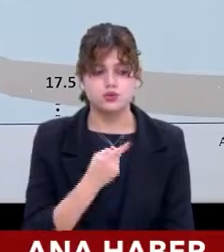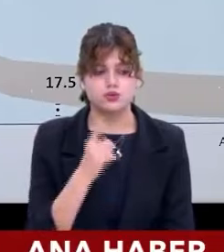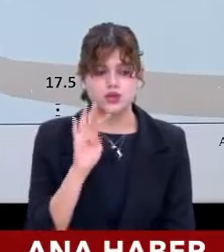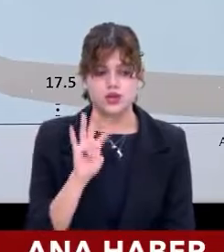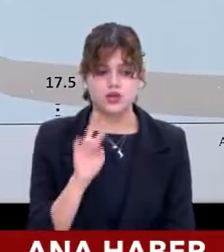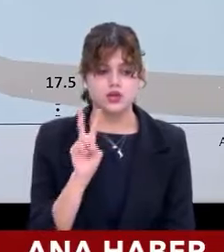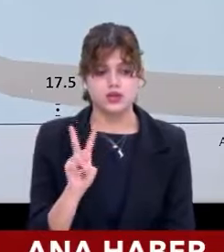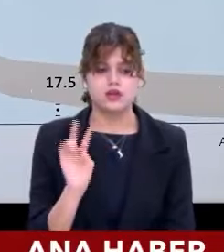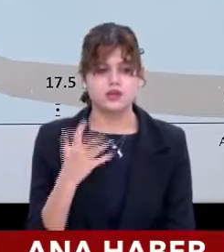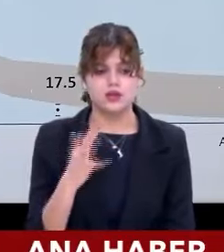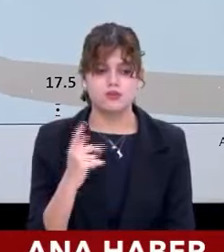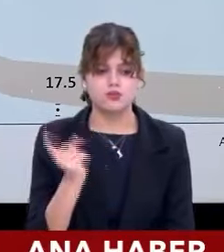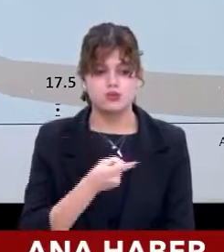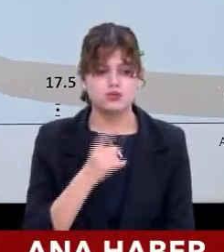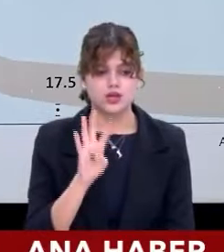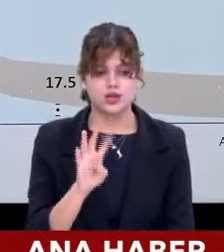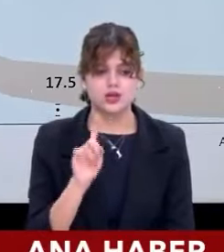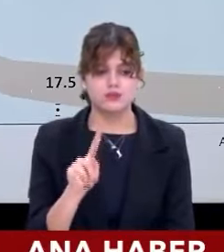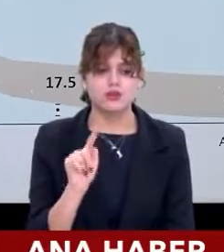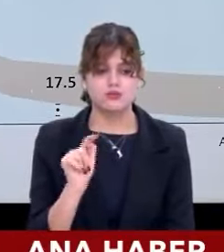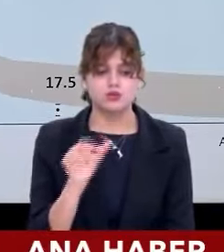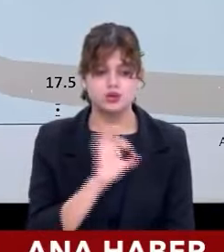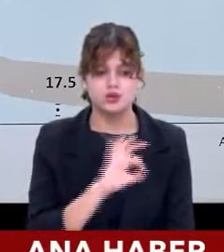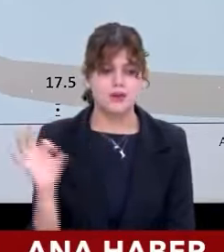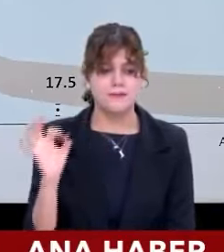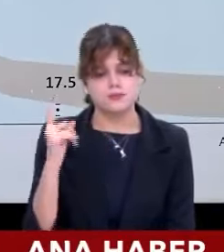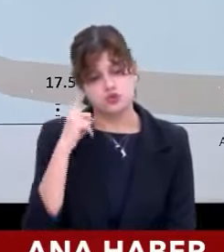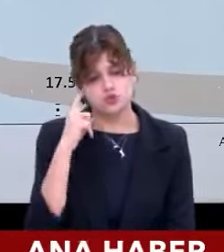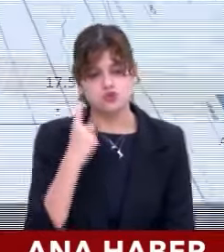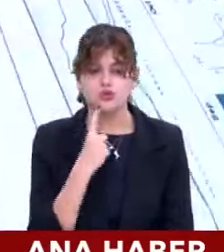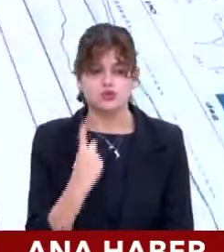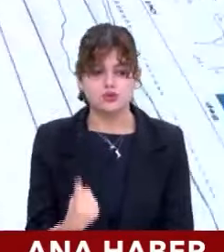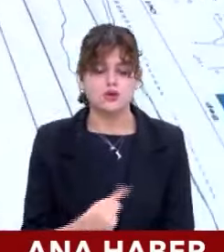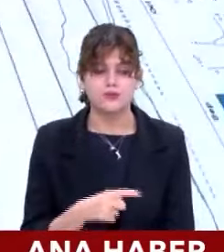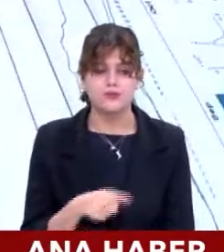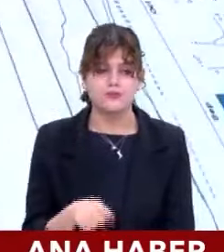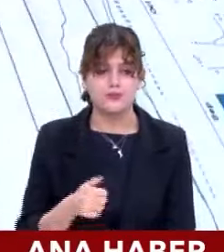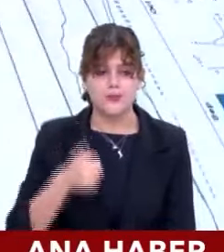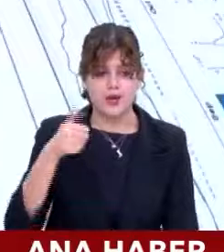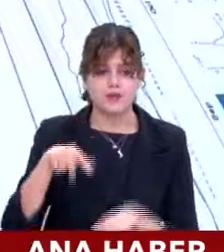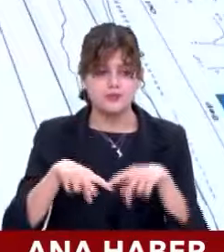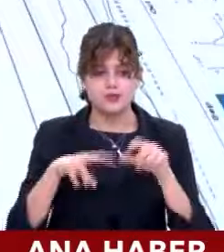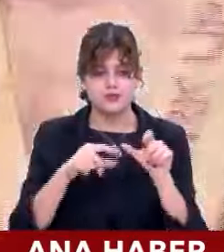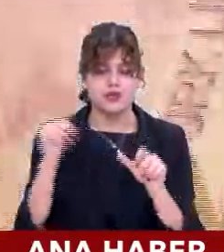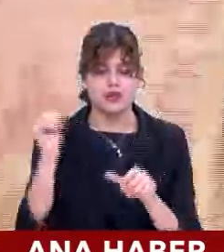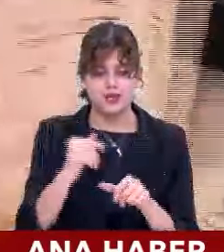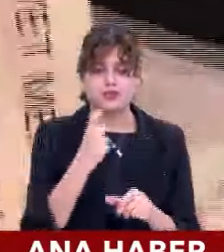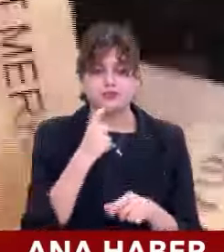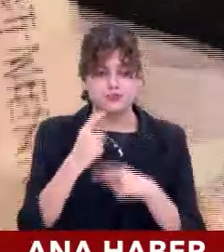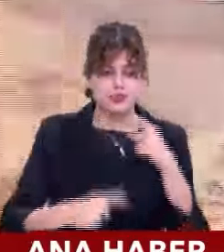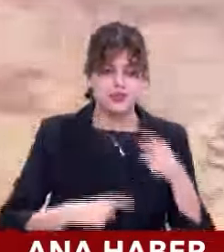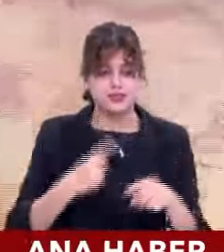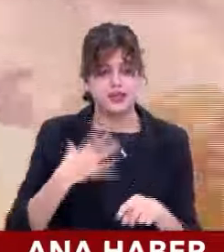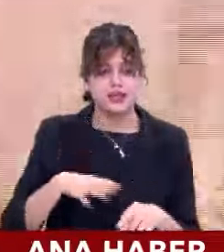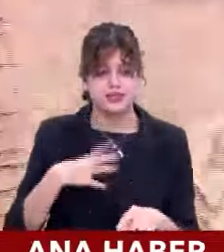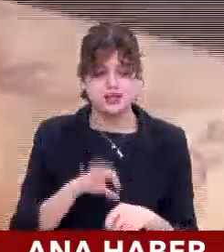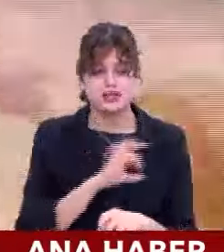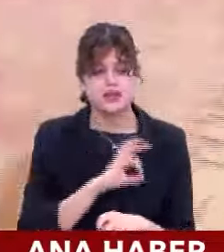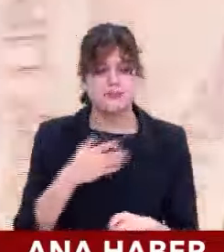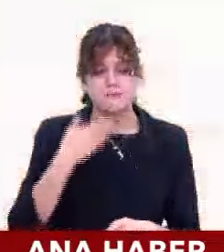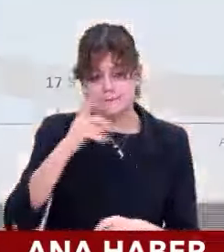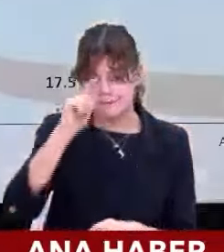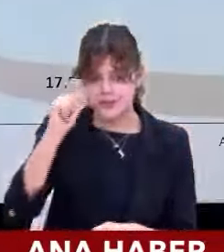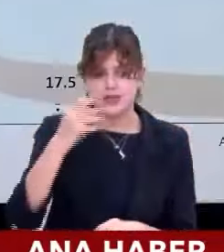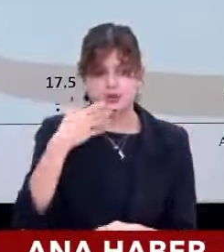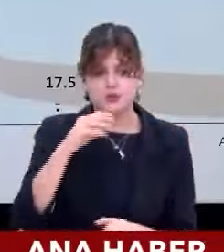42 civarında % 41,5 la bitirmeyi ümit ediyoruz bakan Şimşek gelecek yıllardaki Hedef hakkında da